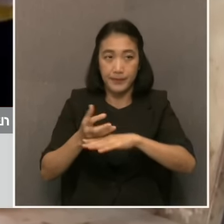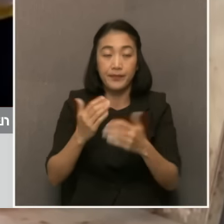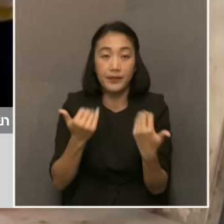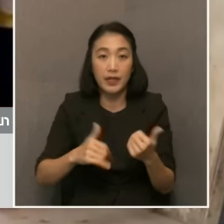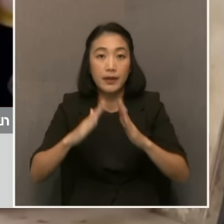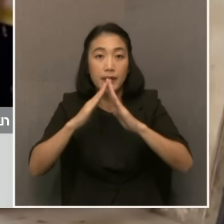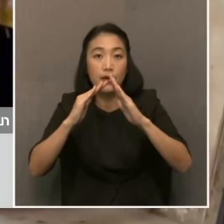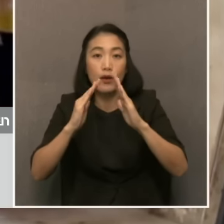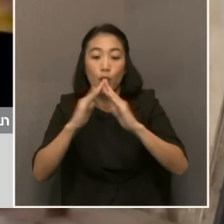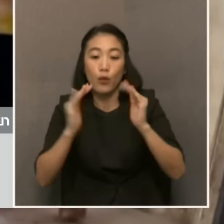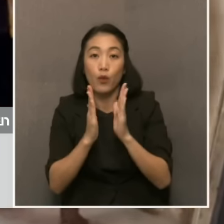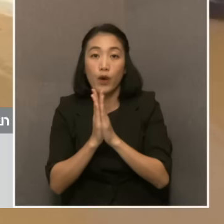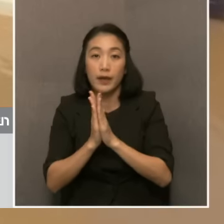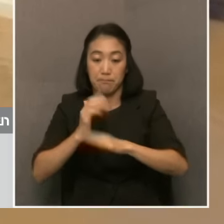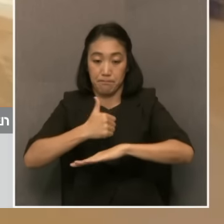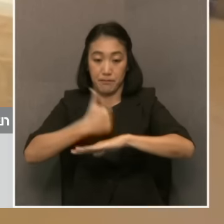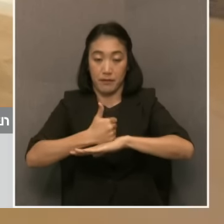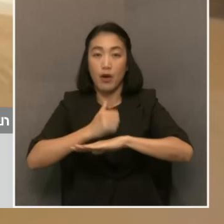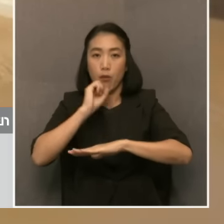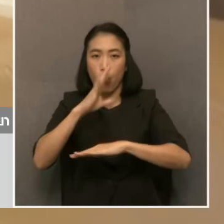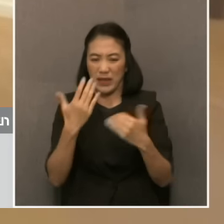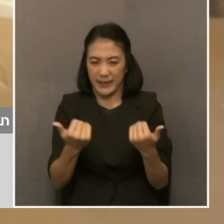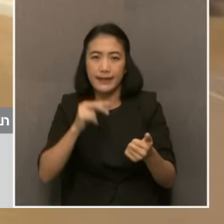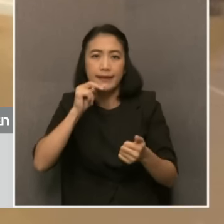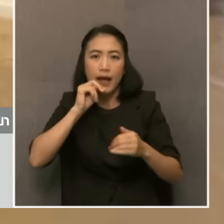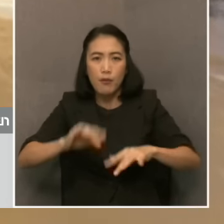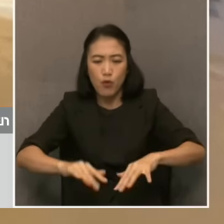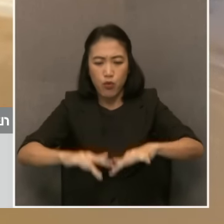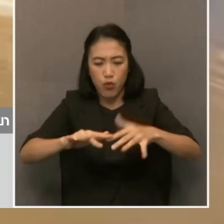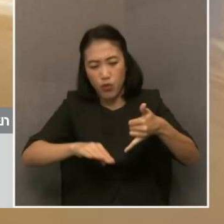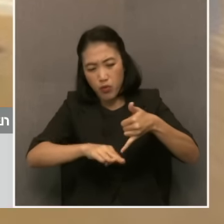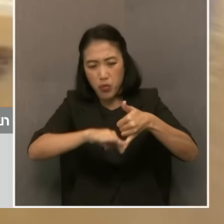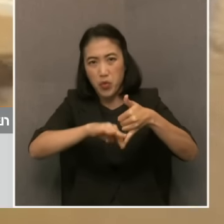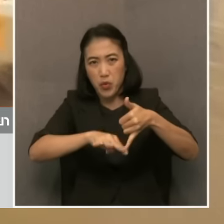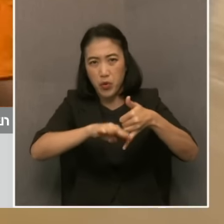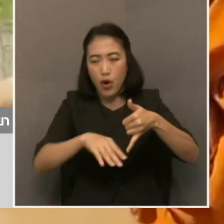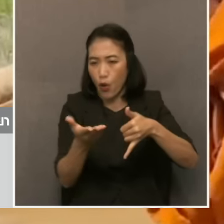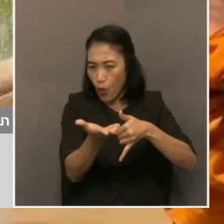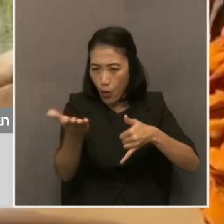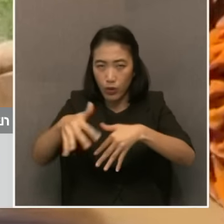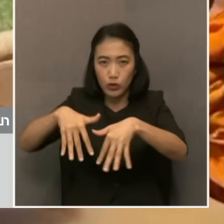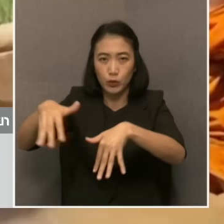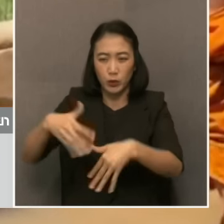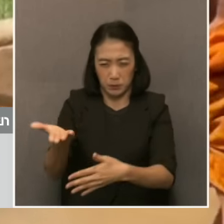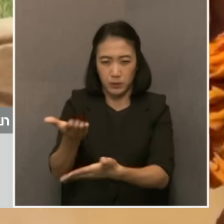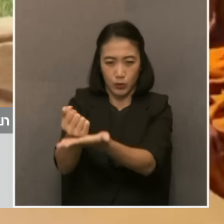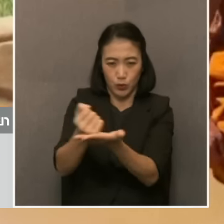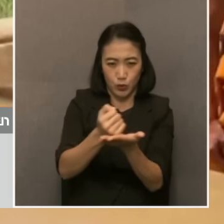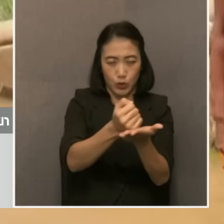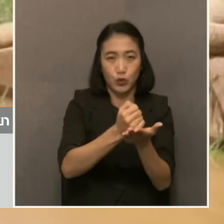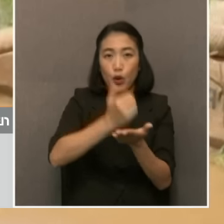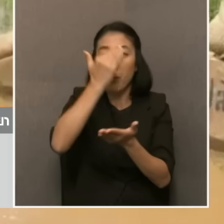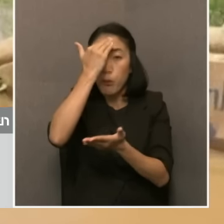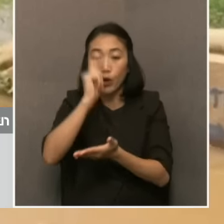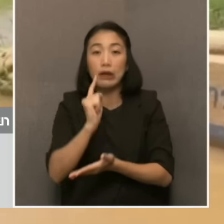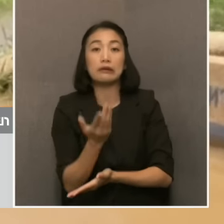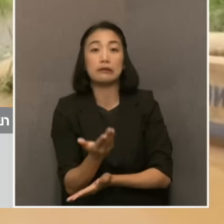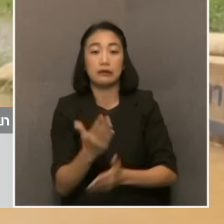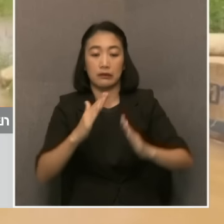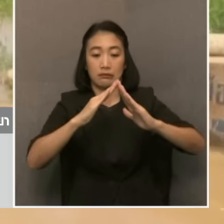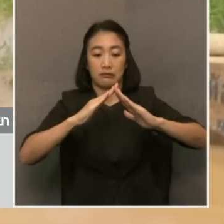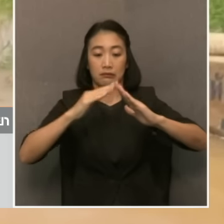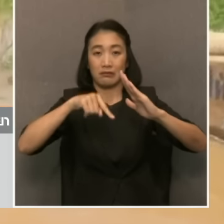ระดับน้ำสูงถึงประมาณเข่าขอความร่วมมือผู้นำชุมชนมาช่วยยกของขึ้นที่สูงเพราะว่าโบสถ์แห่งนี้ก็ถูกน้ำท่วมทุกปียังคง